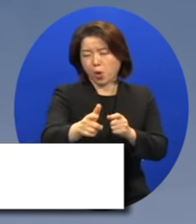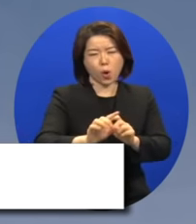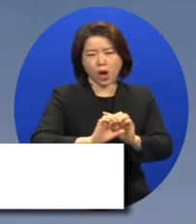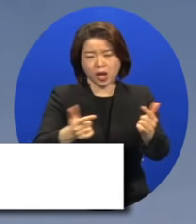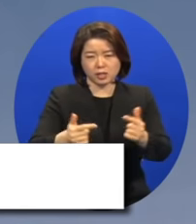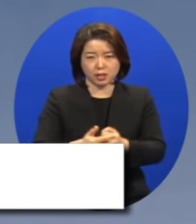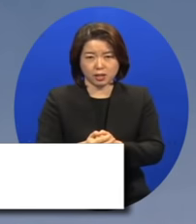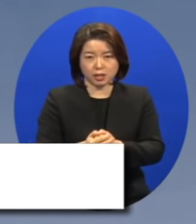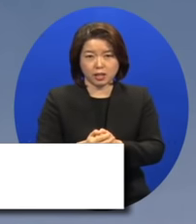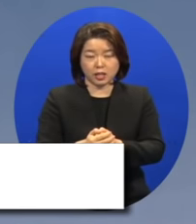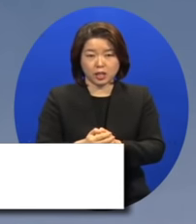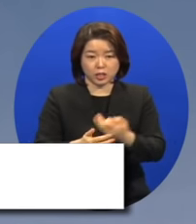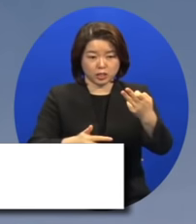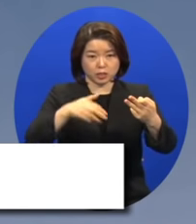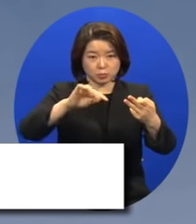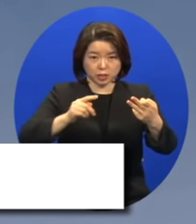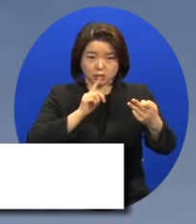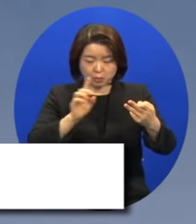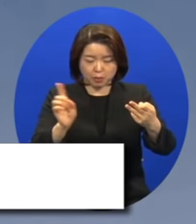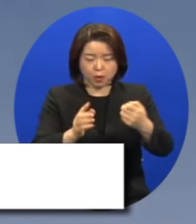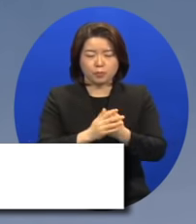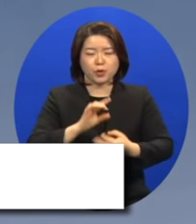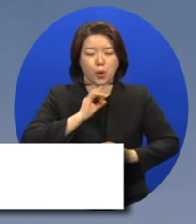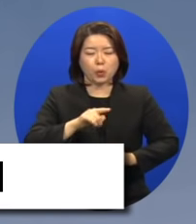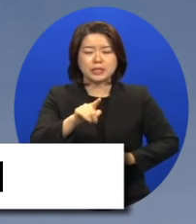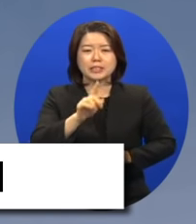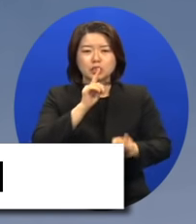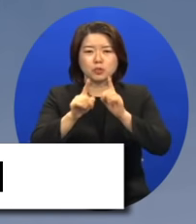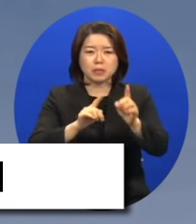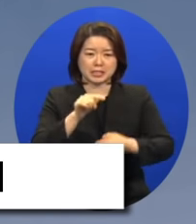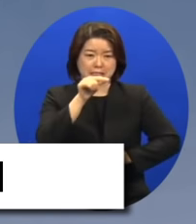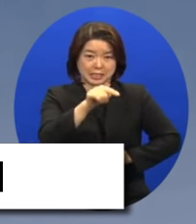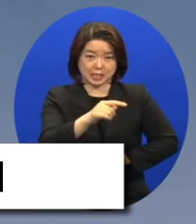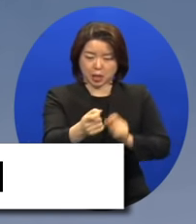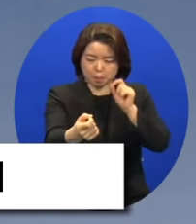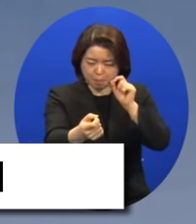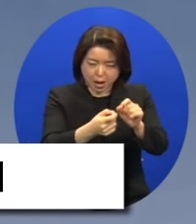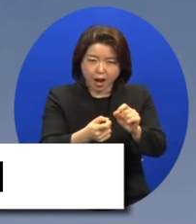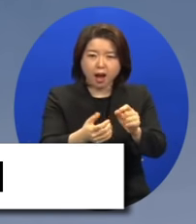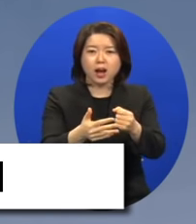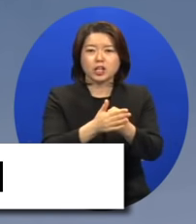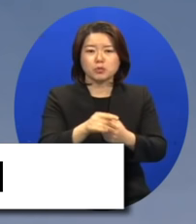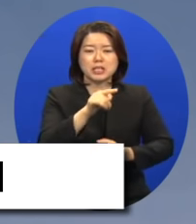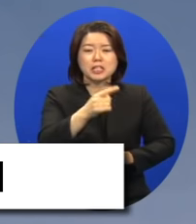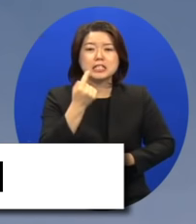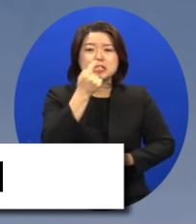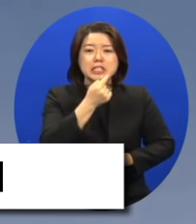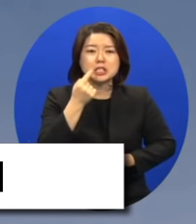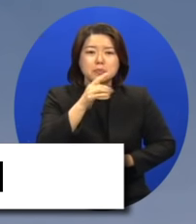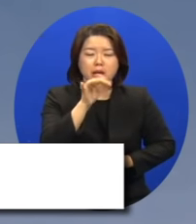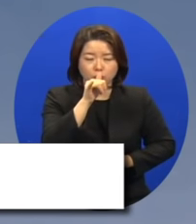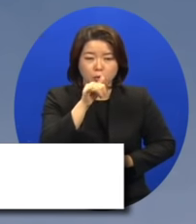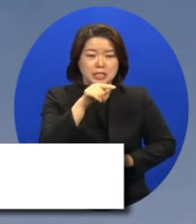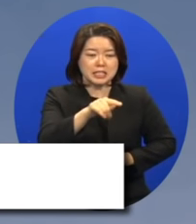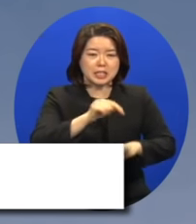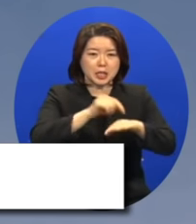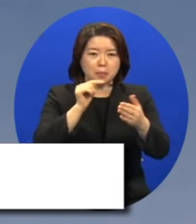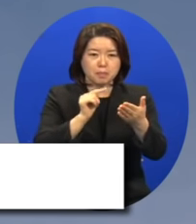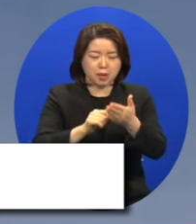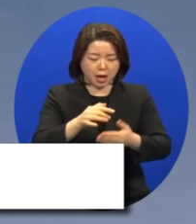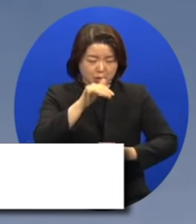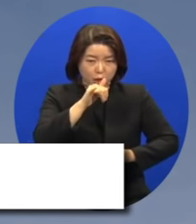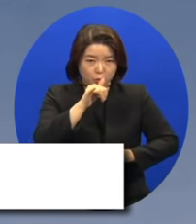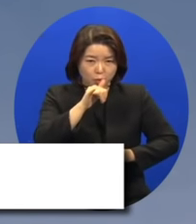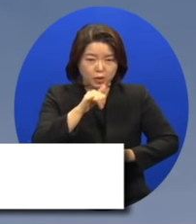되어있으며,14절에도 이와같이기록되어있다.그말씀은너희가까이에있고, 너희입과마음에